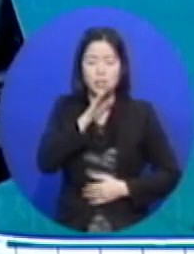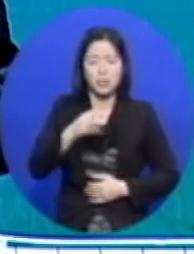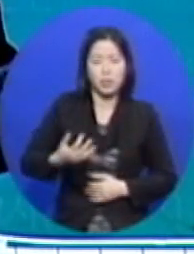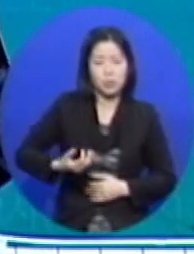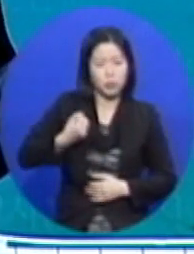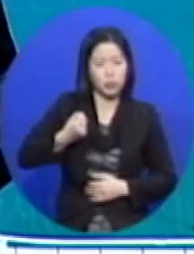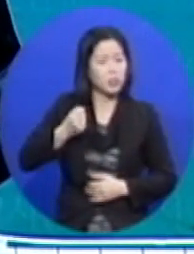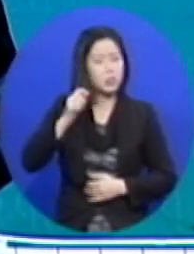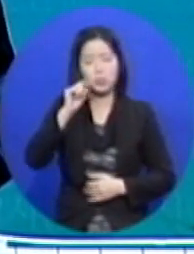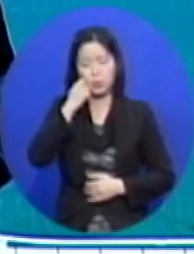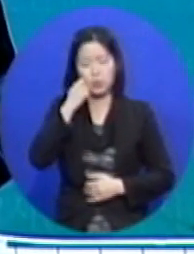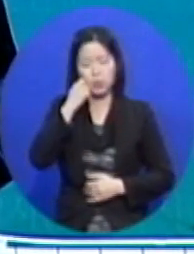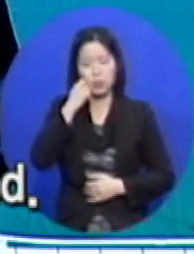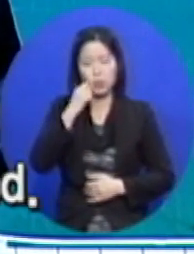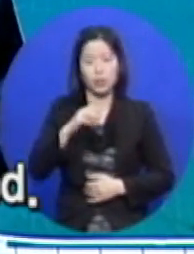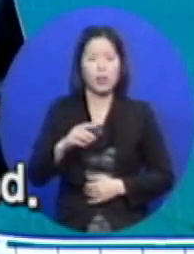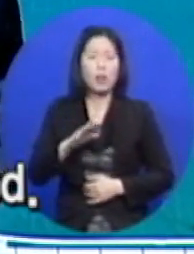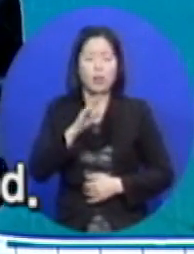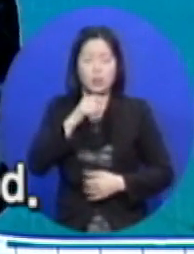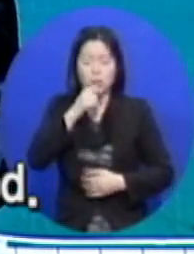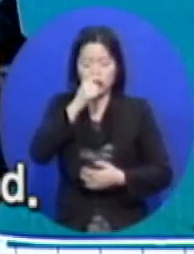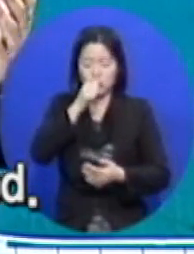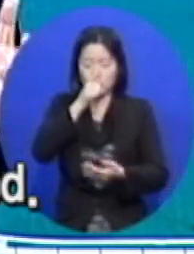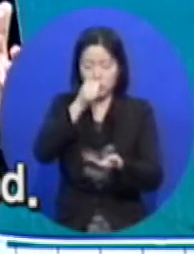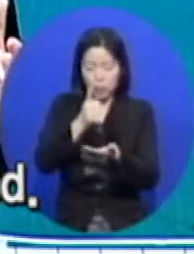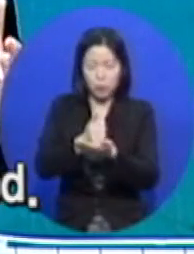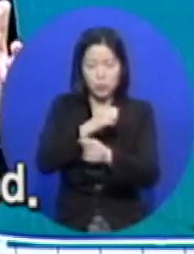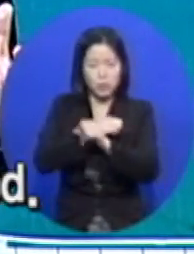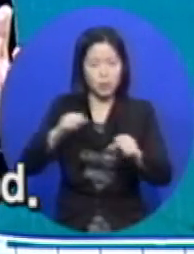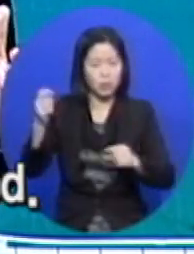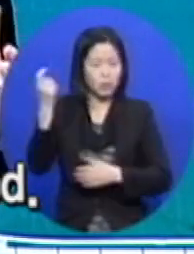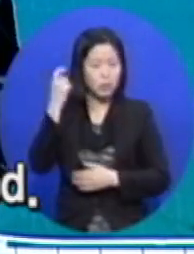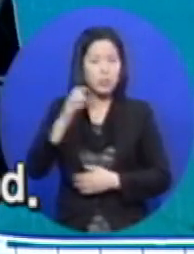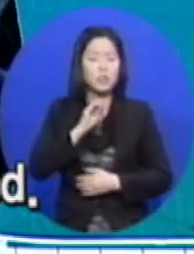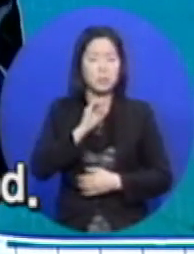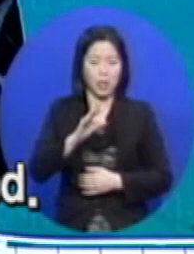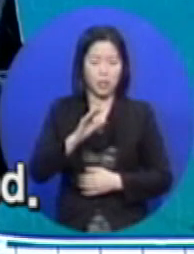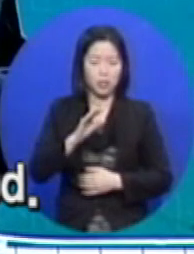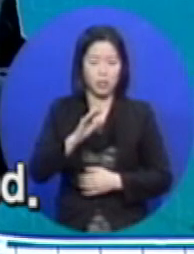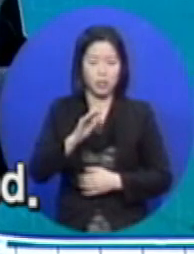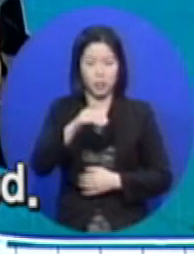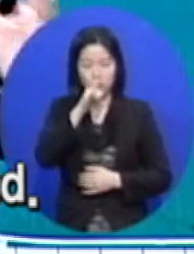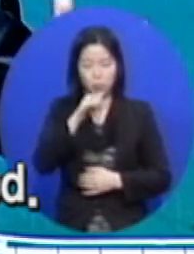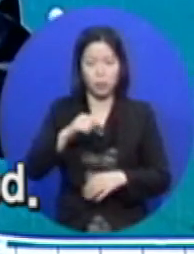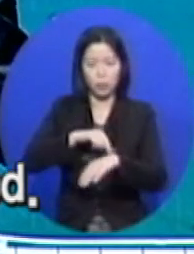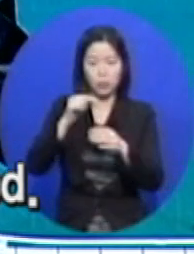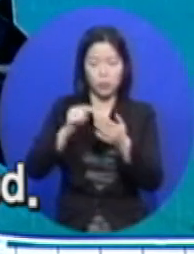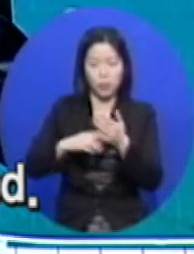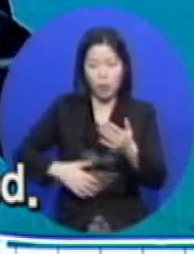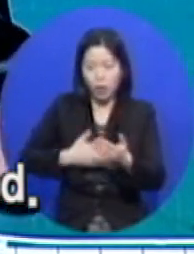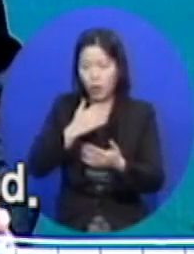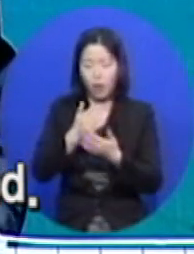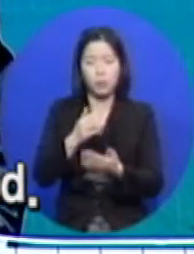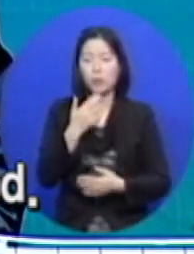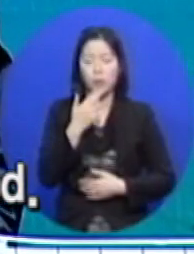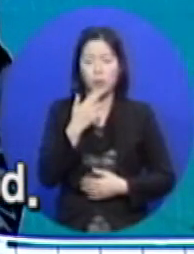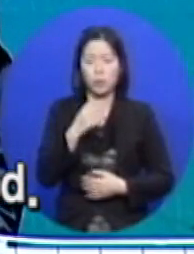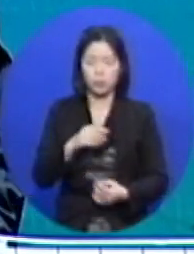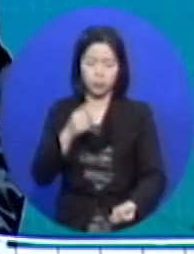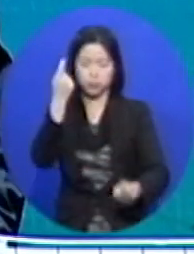속주의 복음을 듣기만 했지 실제로는 아무 감격 또 없이 서로 그렇게 싸우고 상처를 주고받고